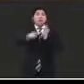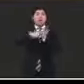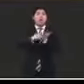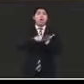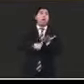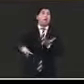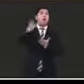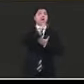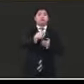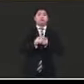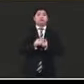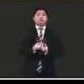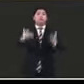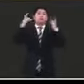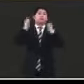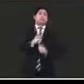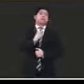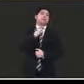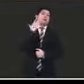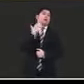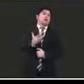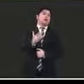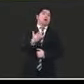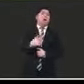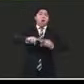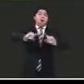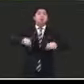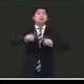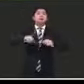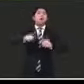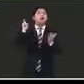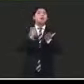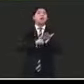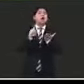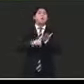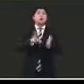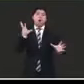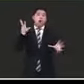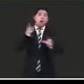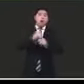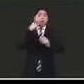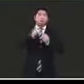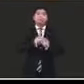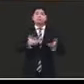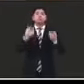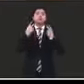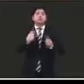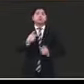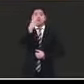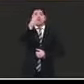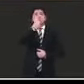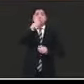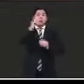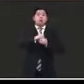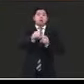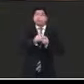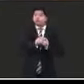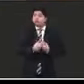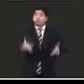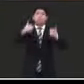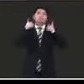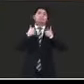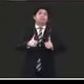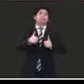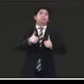itibaren alabilecekler arsaların tapularının tamamının dağıtımı iki yıl içinde bitecek